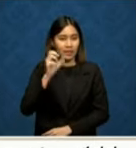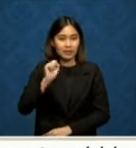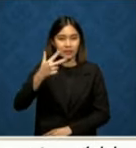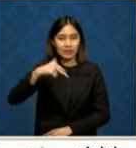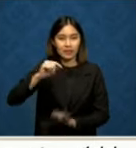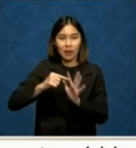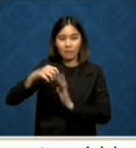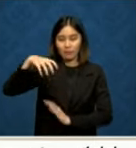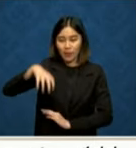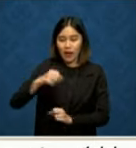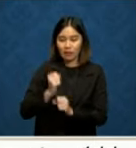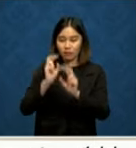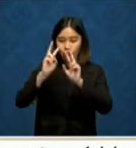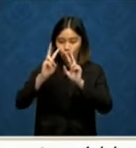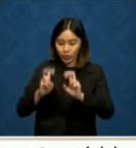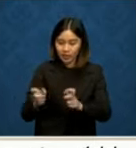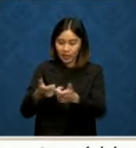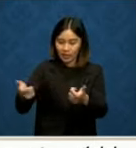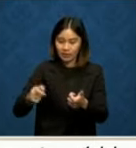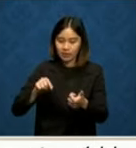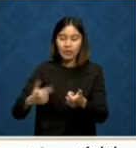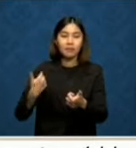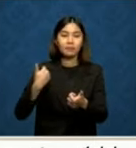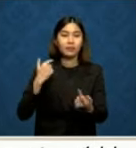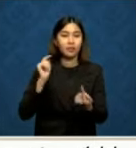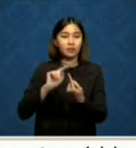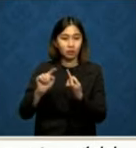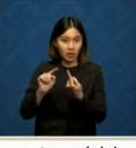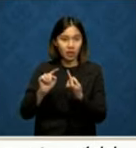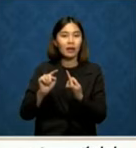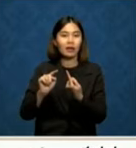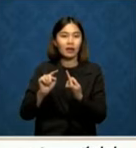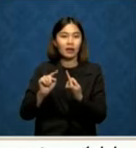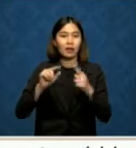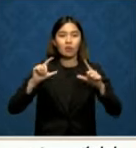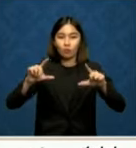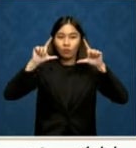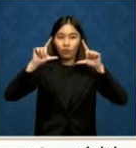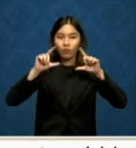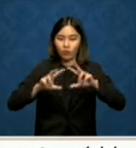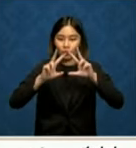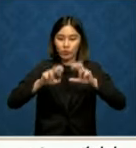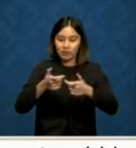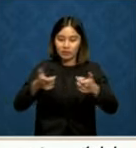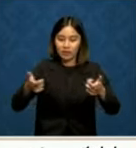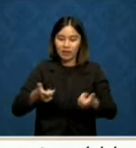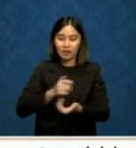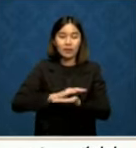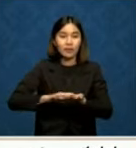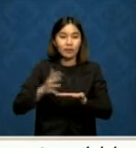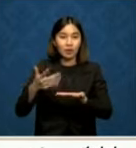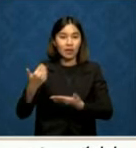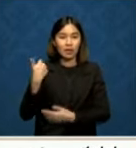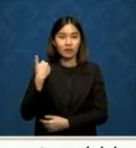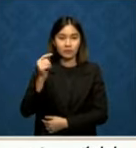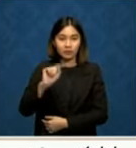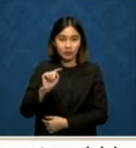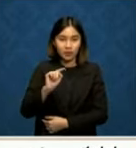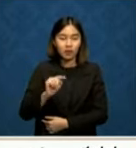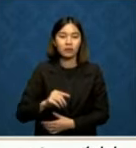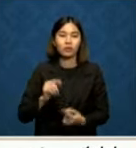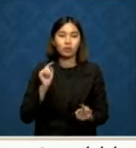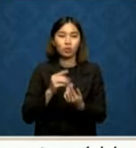บิภaderเราได้ทำงานวิจัยชินหนึ่งแล้วกอยู่ในช่วง ที่ได้ผลงานวิจัยแล้วนะคะว่าจิง การ